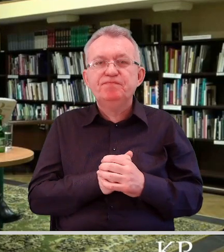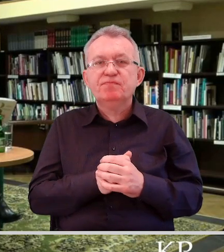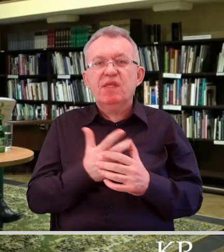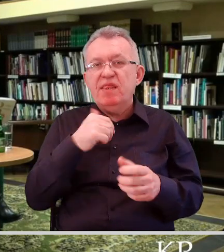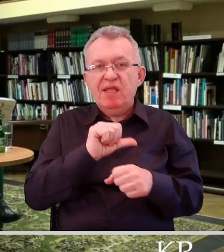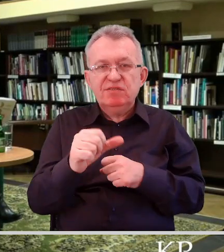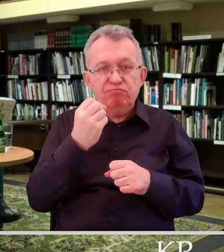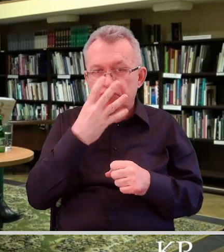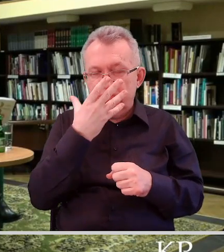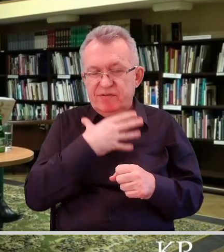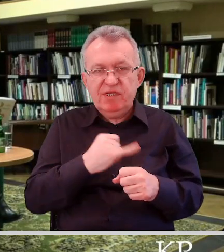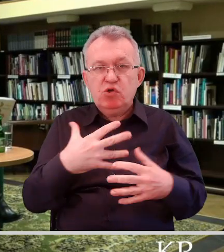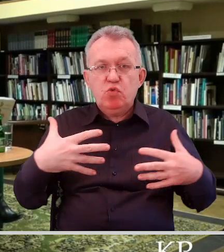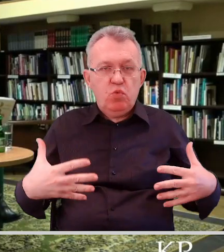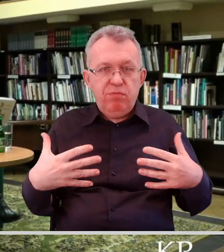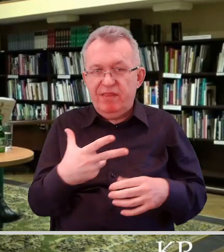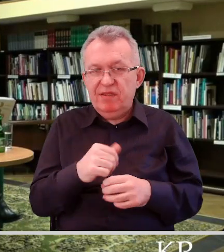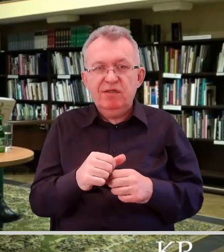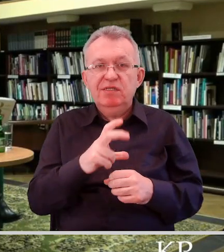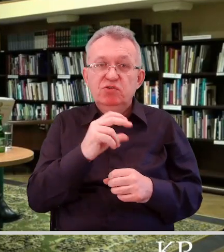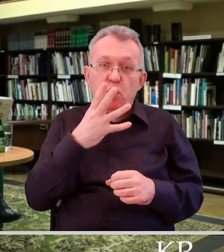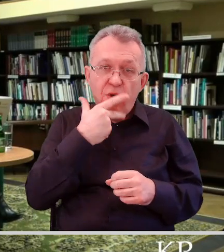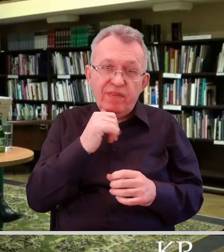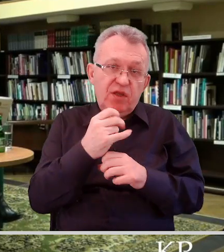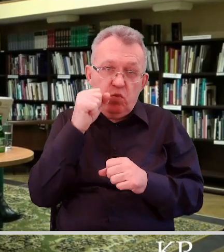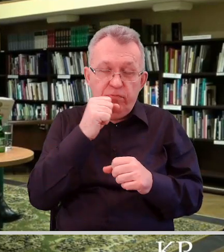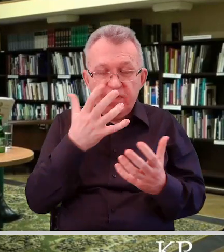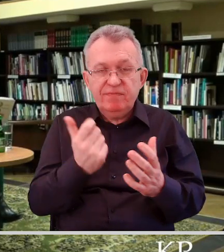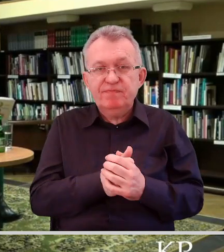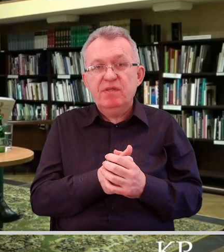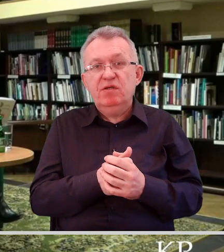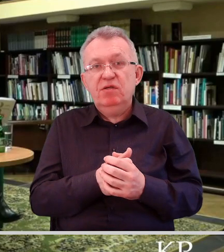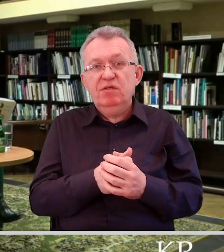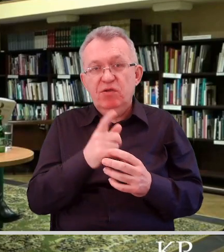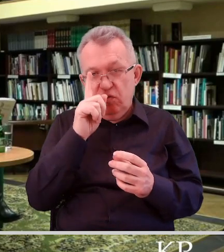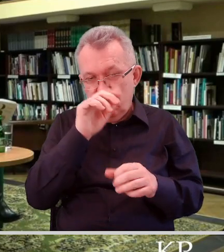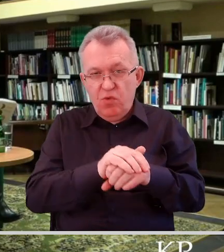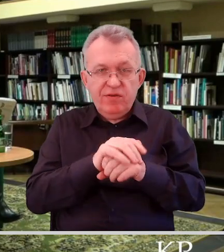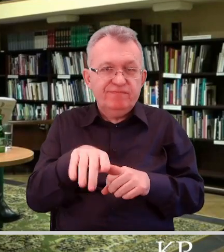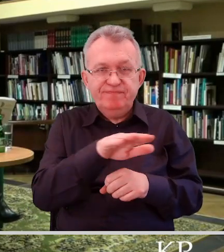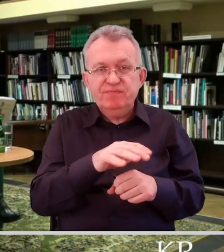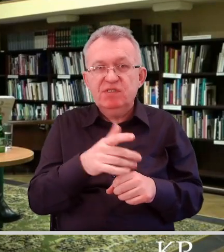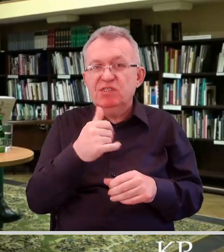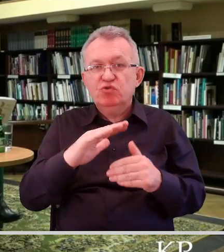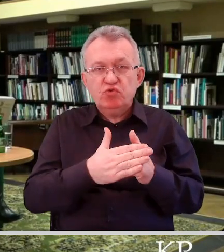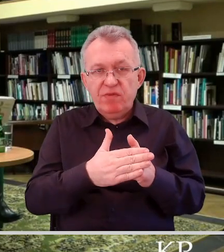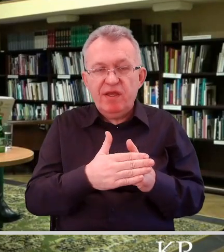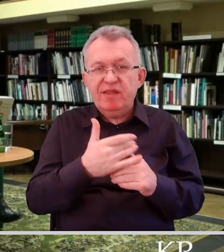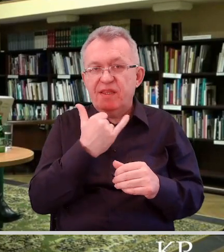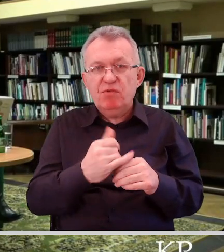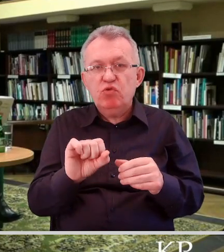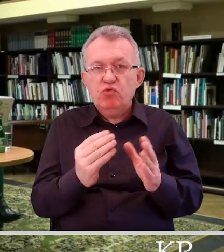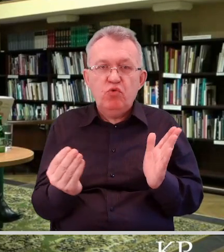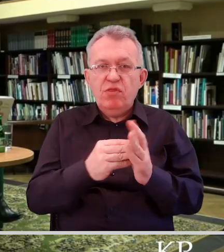Że nie jestem brzydka i gruba, czy też ładna i głupia, rówieśnikom. Że nie jestem żoną, czyli dodatkiem